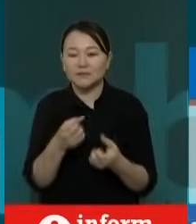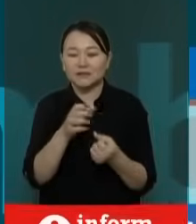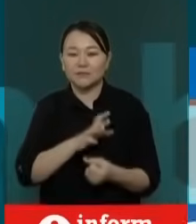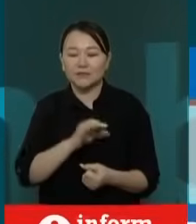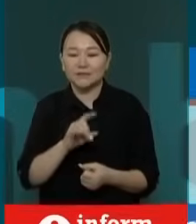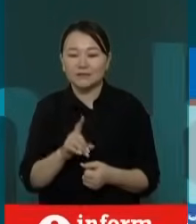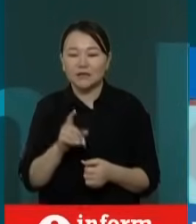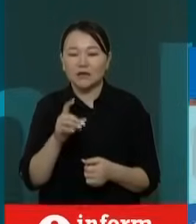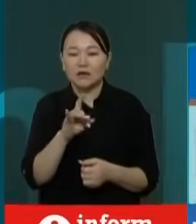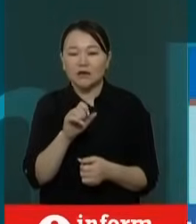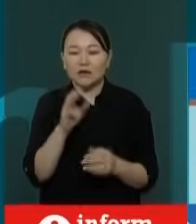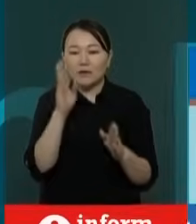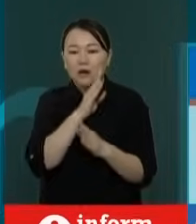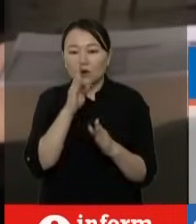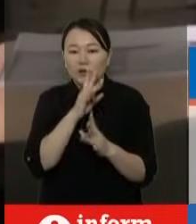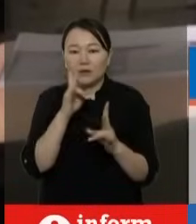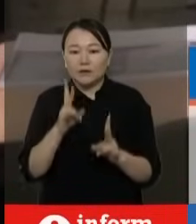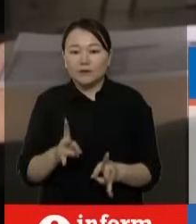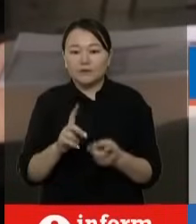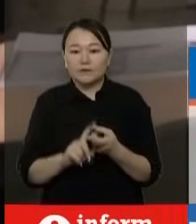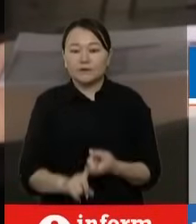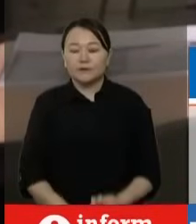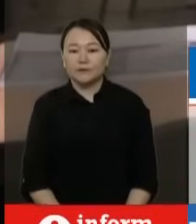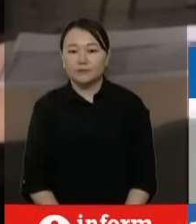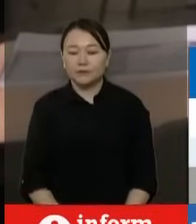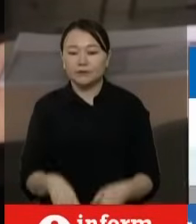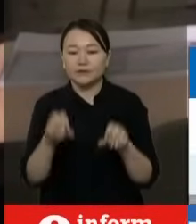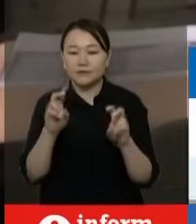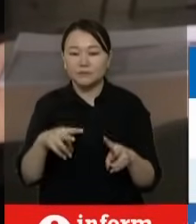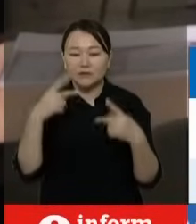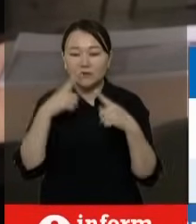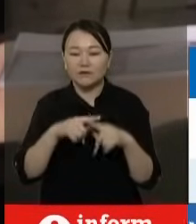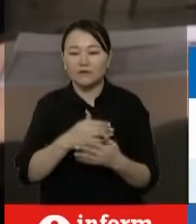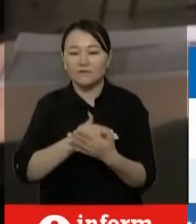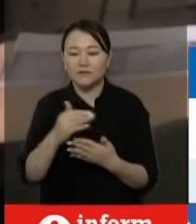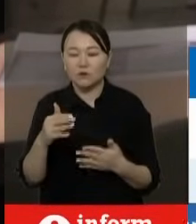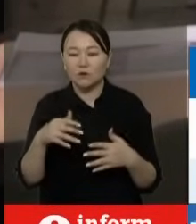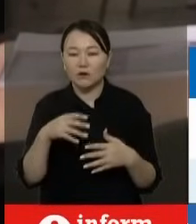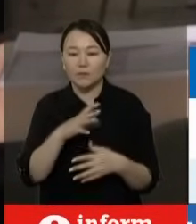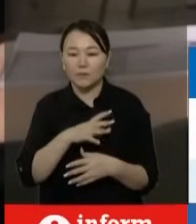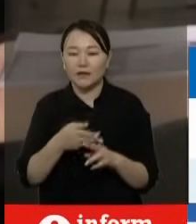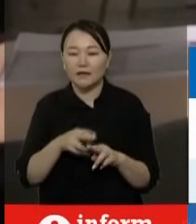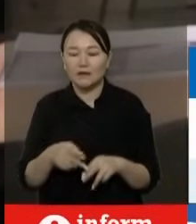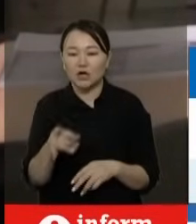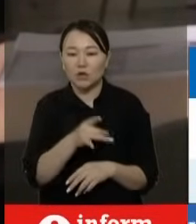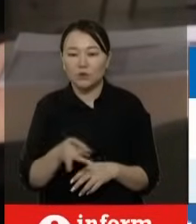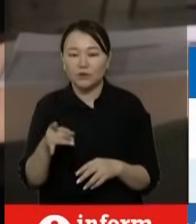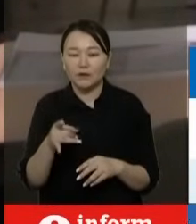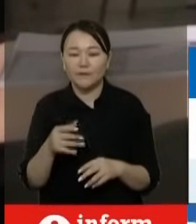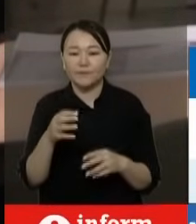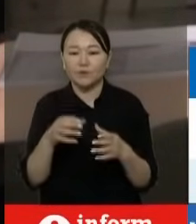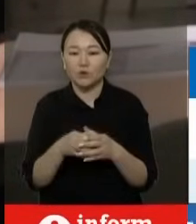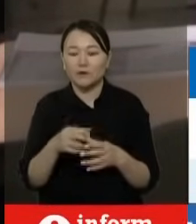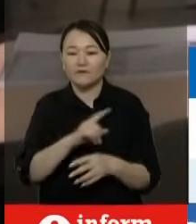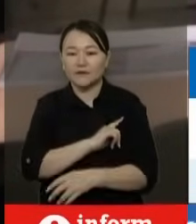зон разгула природной стихии. Специальная техника, высокопроходимая, находится в данных районах трех группировки